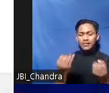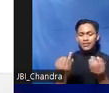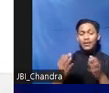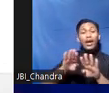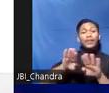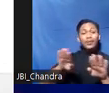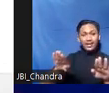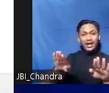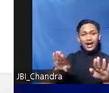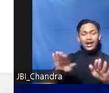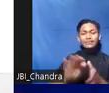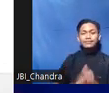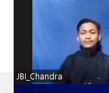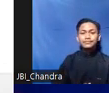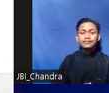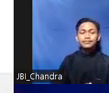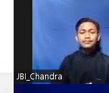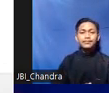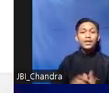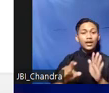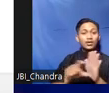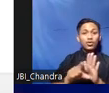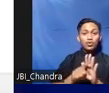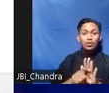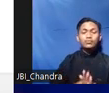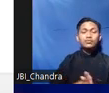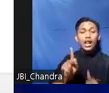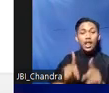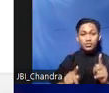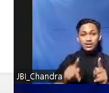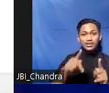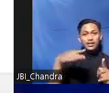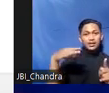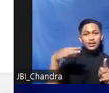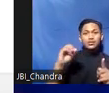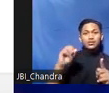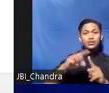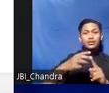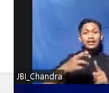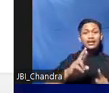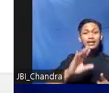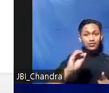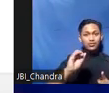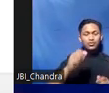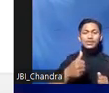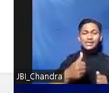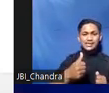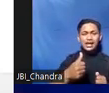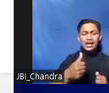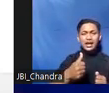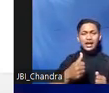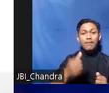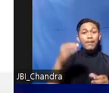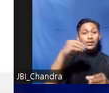di uterus sendiri ini mungkin kan kita impor data menggunakan SBN sedangkan kalau di mendelete ini tidak ada